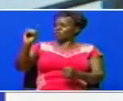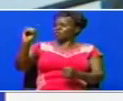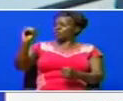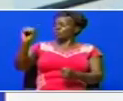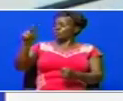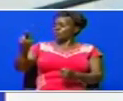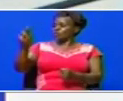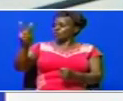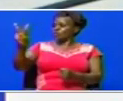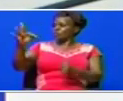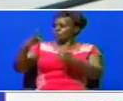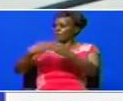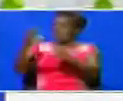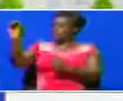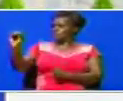0.28%.